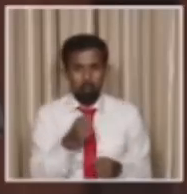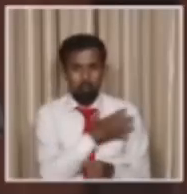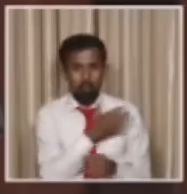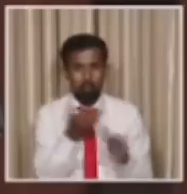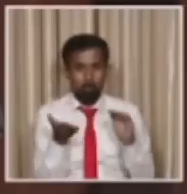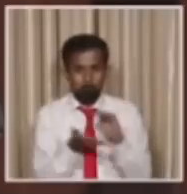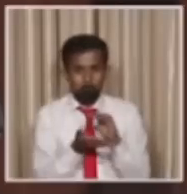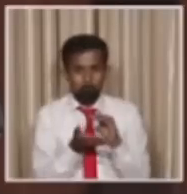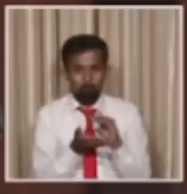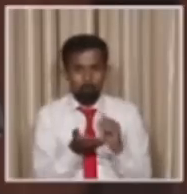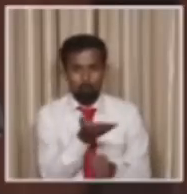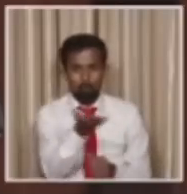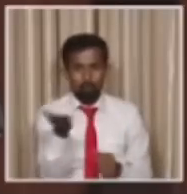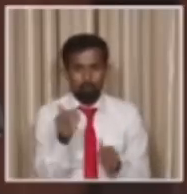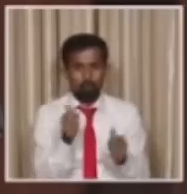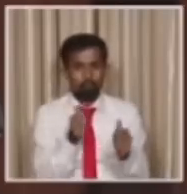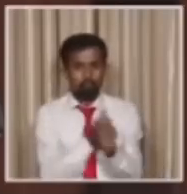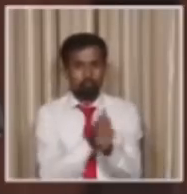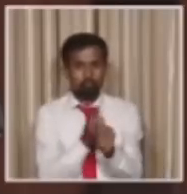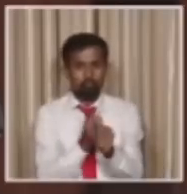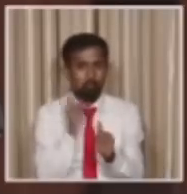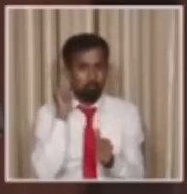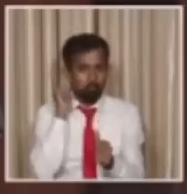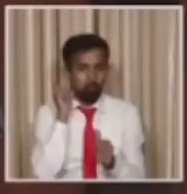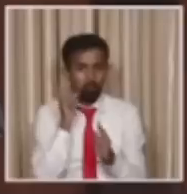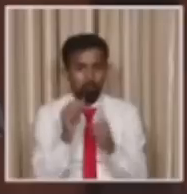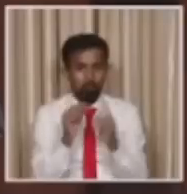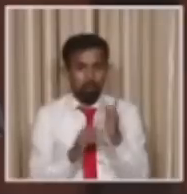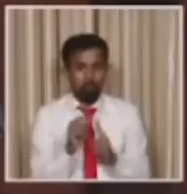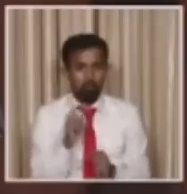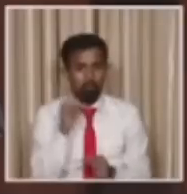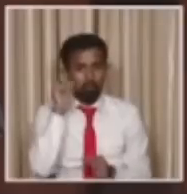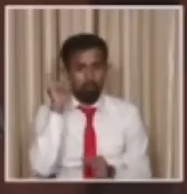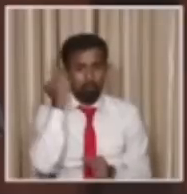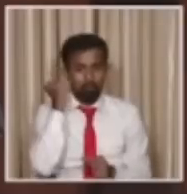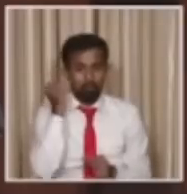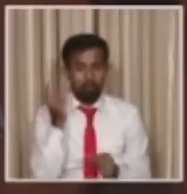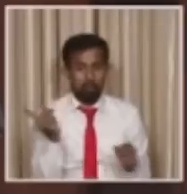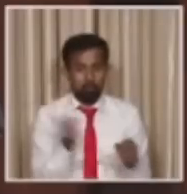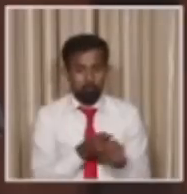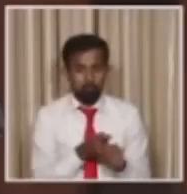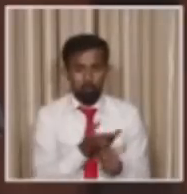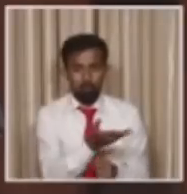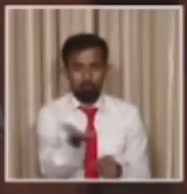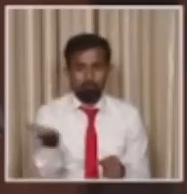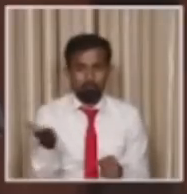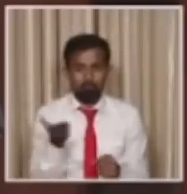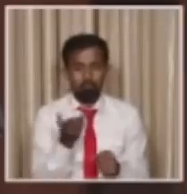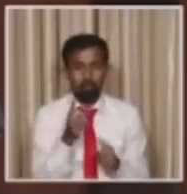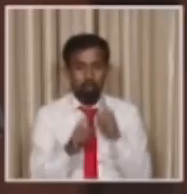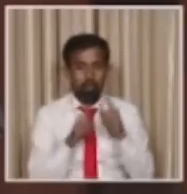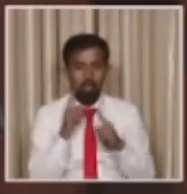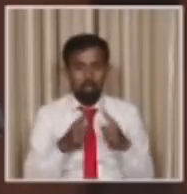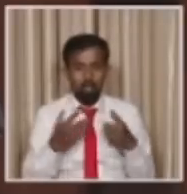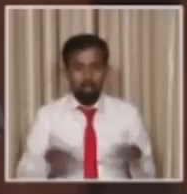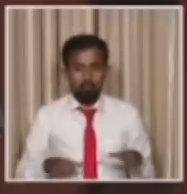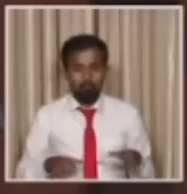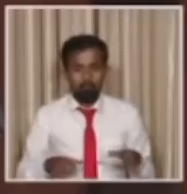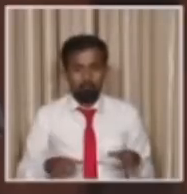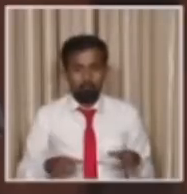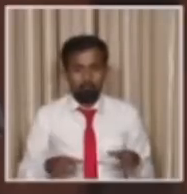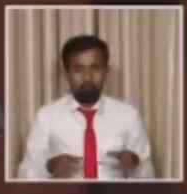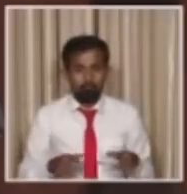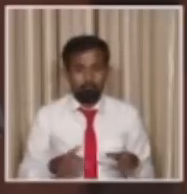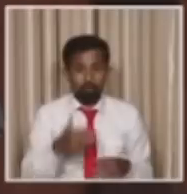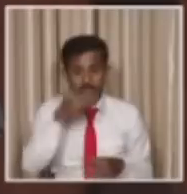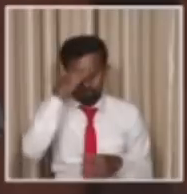යටතේ ඒකේ ඔබතුමාගේ පිටිපස්සේ ඉන්න මන්ත්‍රීතුමා තමයි ඒකේ අනදෙන නිලධාරී හැටින් ඉඳලා මිනිමැරුම් කරේ කියලා මෙතන පාර්ලිමේන්තුවේ ඒක ගැනත් කතා වුණා. දැන් මේ ඊස්ටර් සන්ඩේ එක